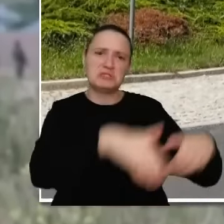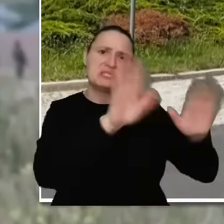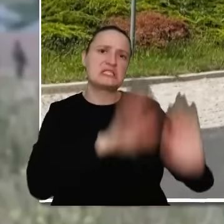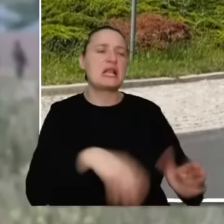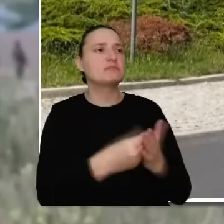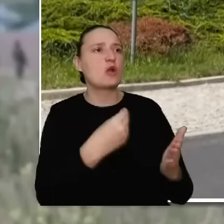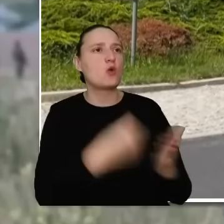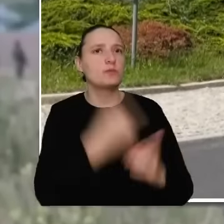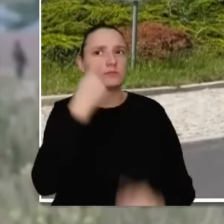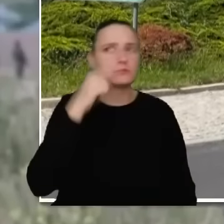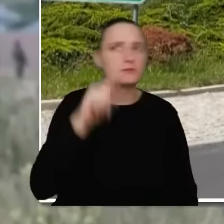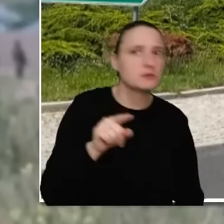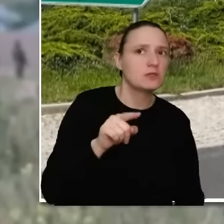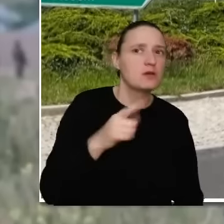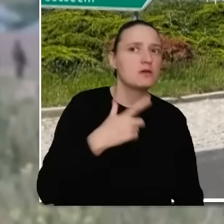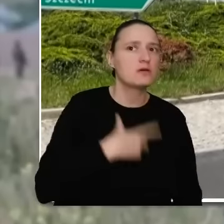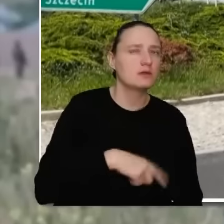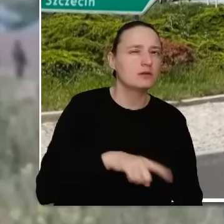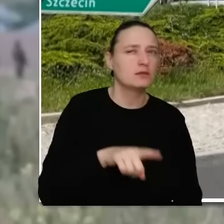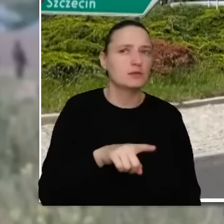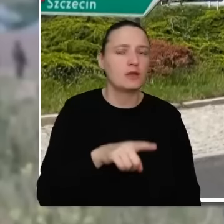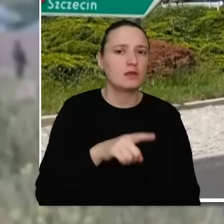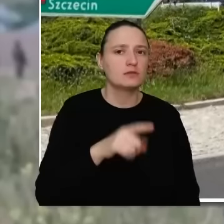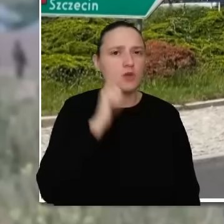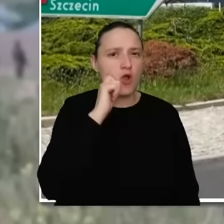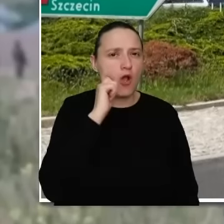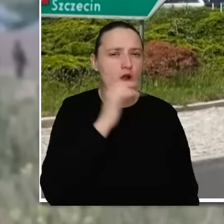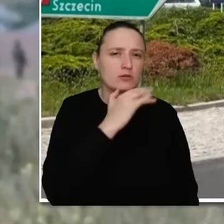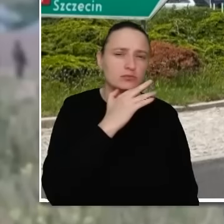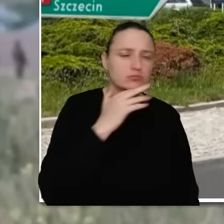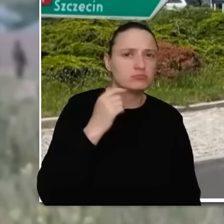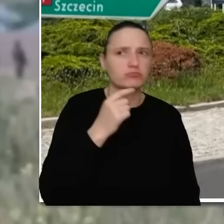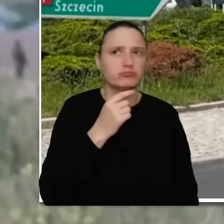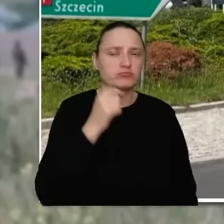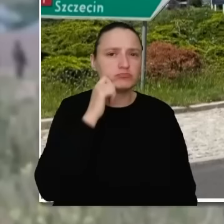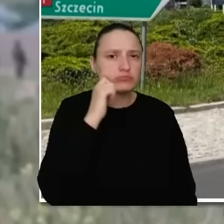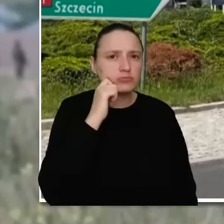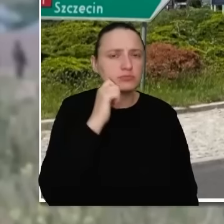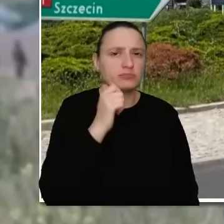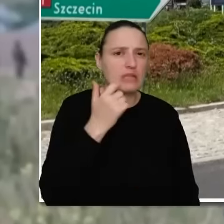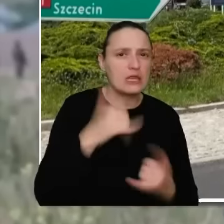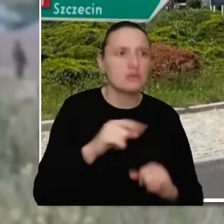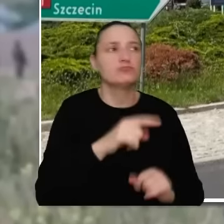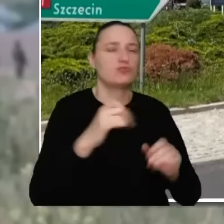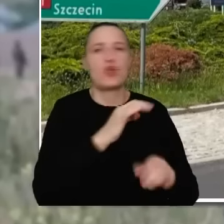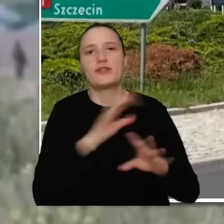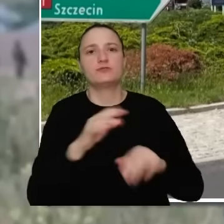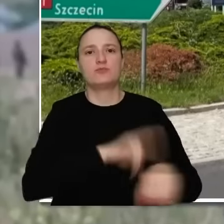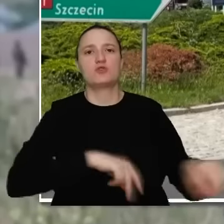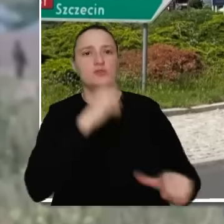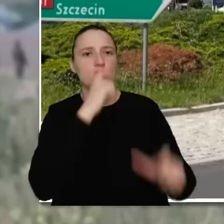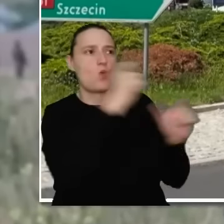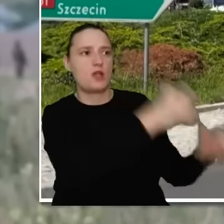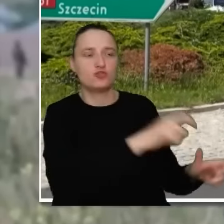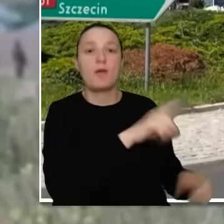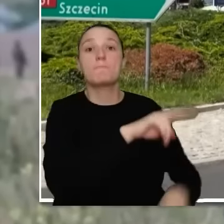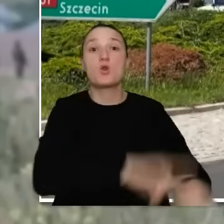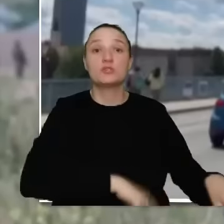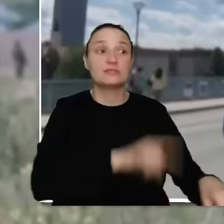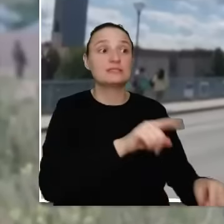zwracać uwagę na osoby o innym wyglądzie. Zgłaszają to wtedy na policję, policja przyjeżdża i te